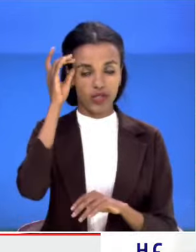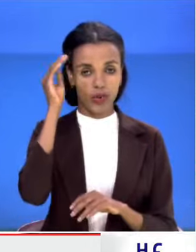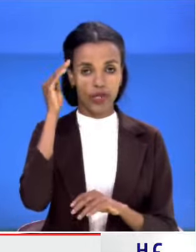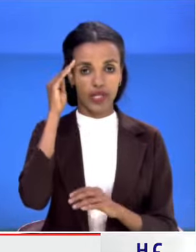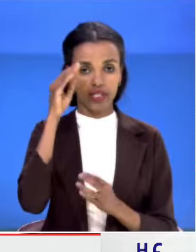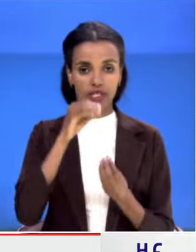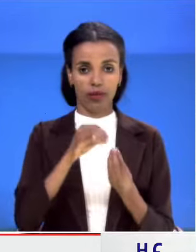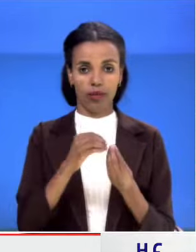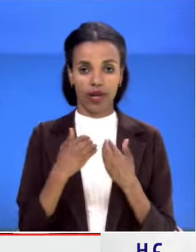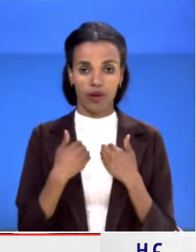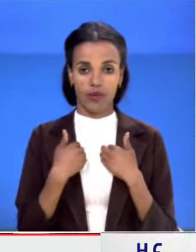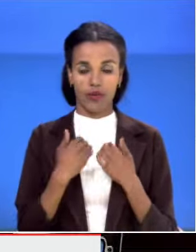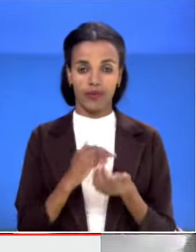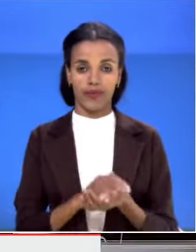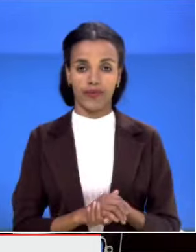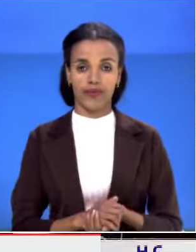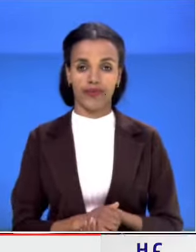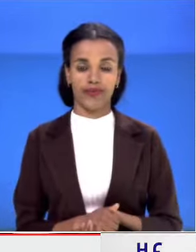ተጨማሪ ዘገባ አለው።